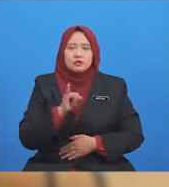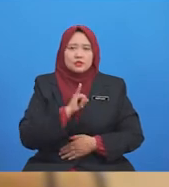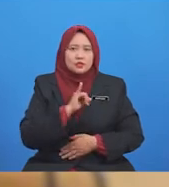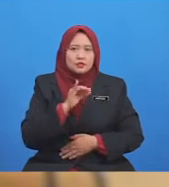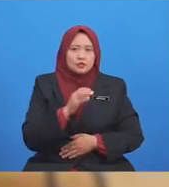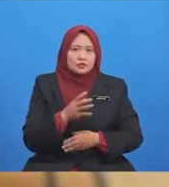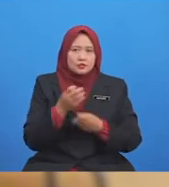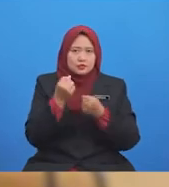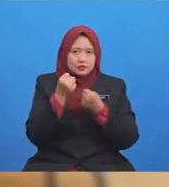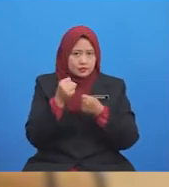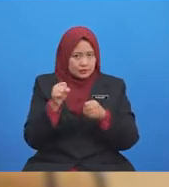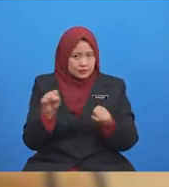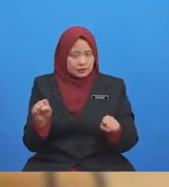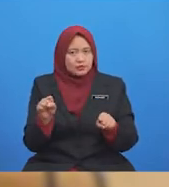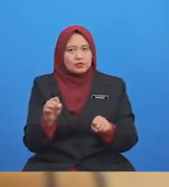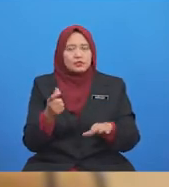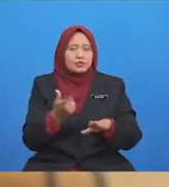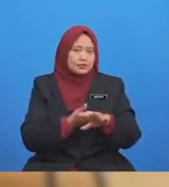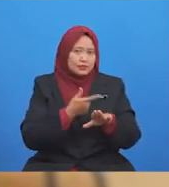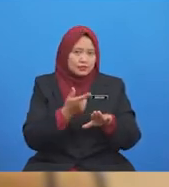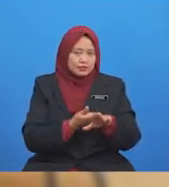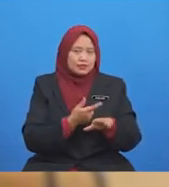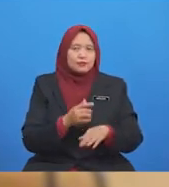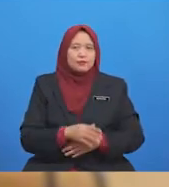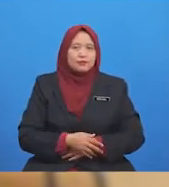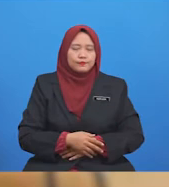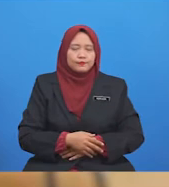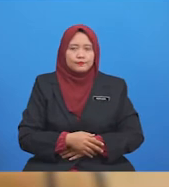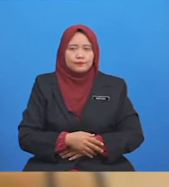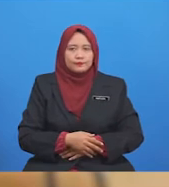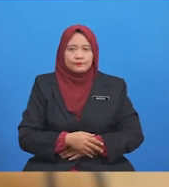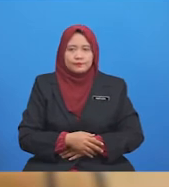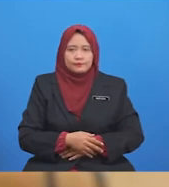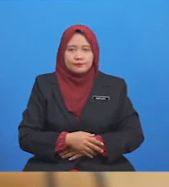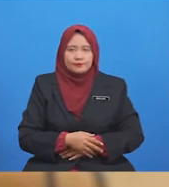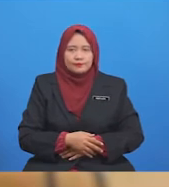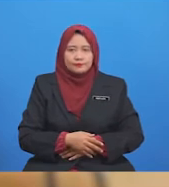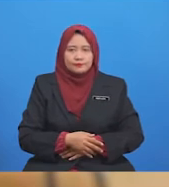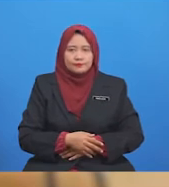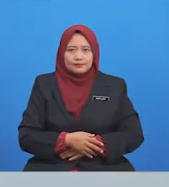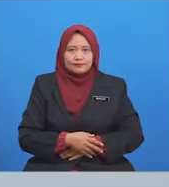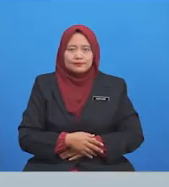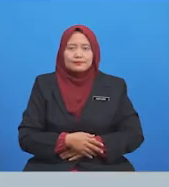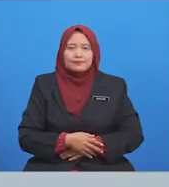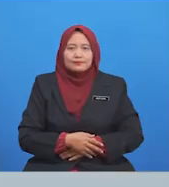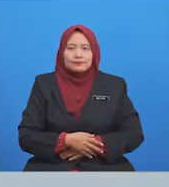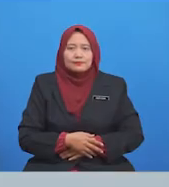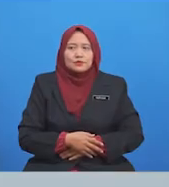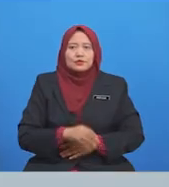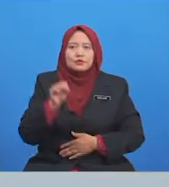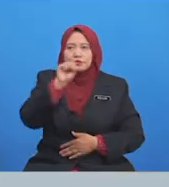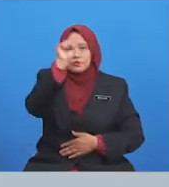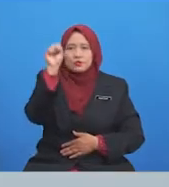beberapa latihan kepada anda. Mari kita cuba selesaikan satu persatu soalan ini.